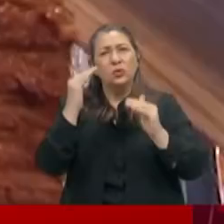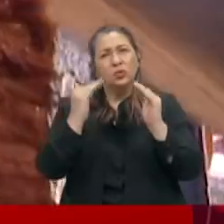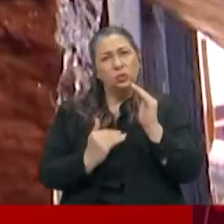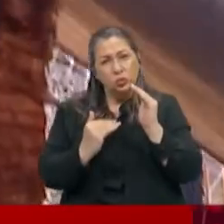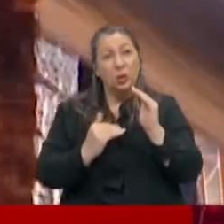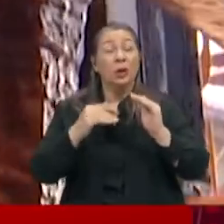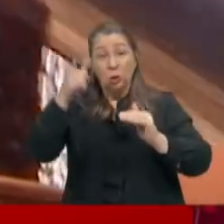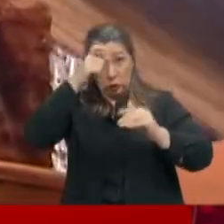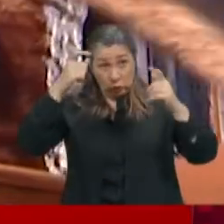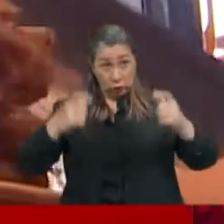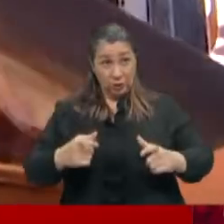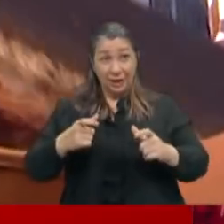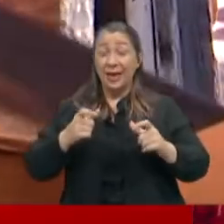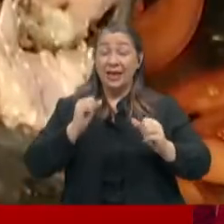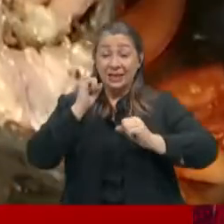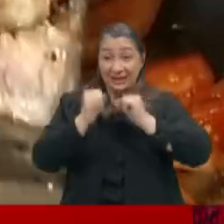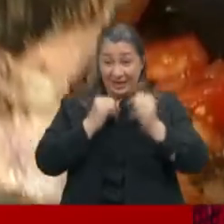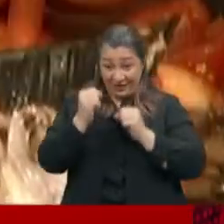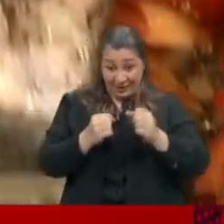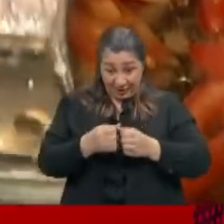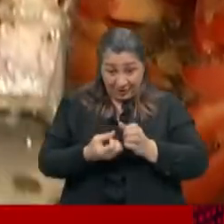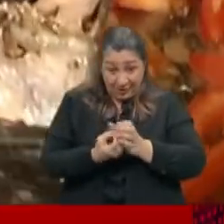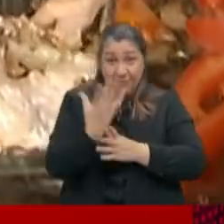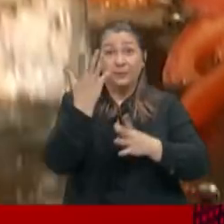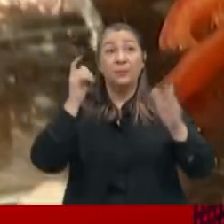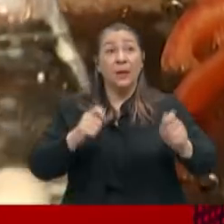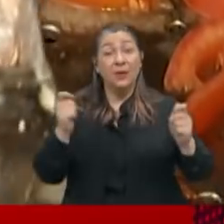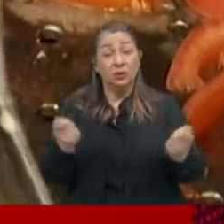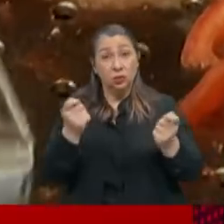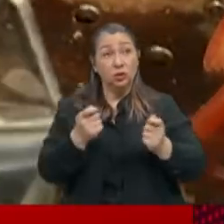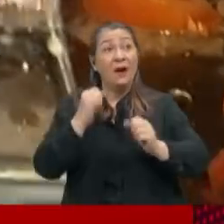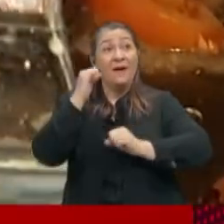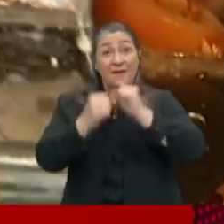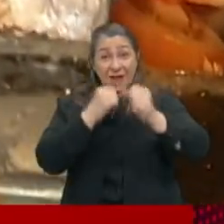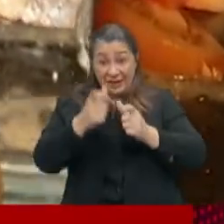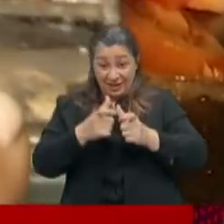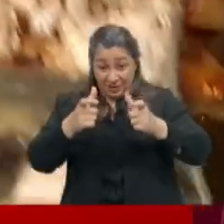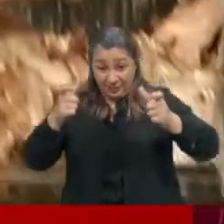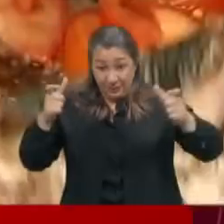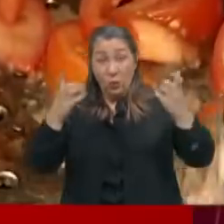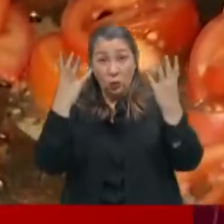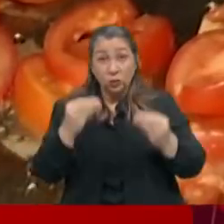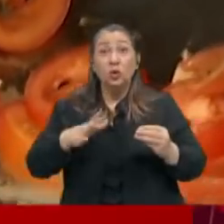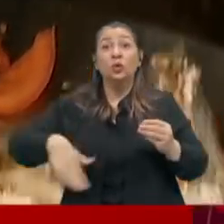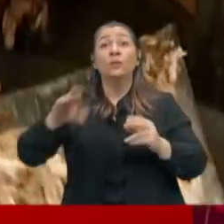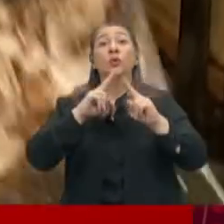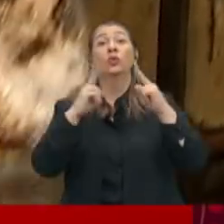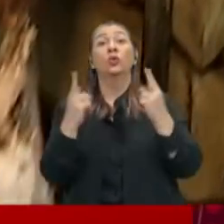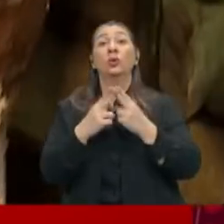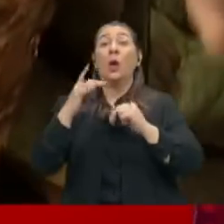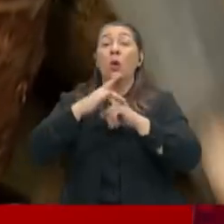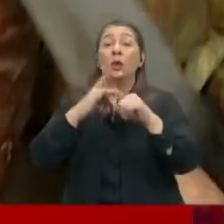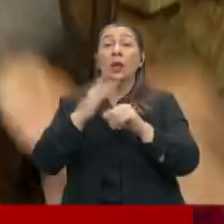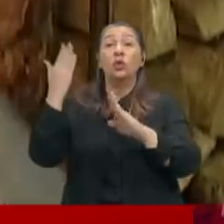düşüktü. Ülkemizde sanayisini geliştiriyoruz. Sanayisi geliştikten sonra da tüm dünya